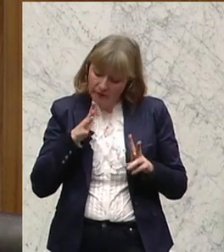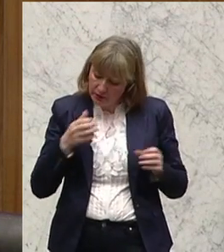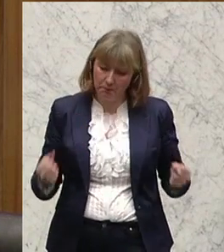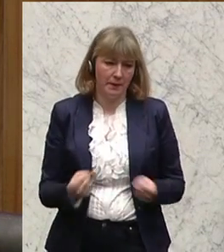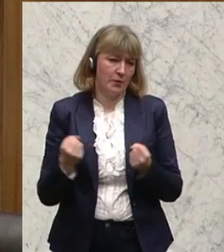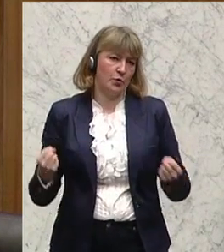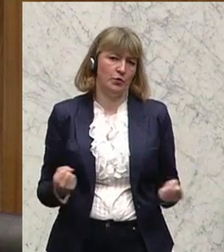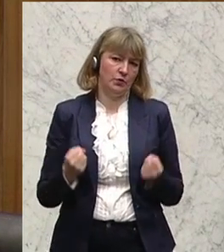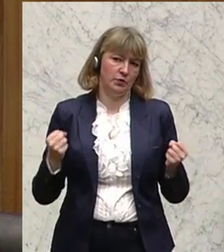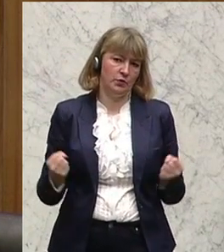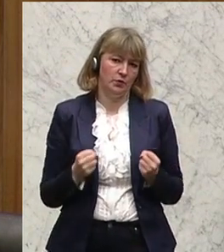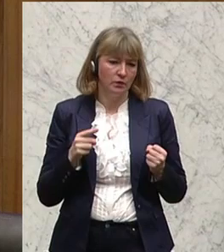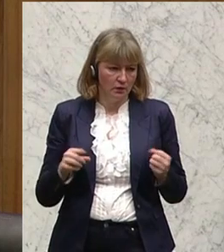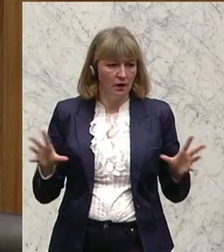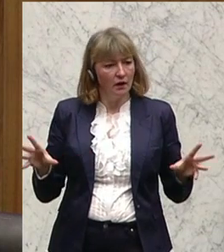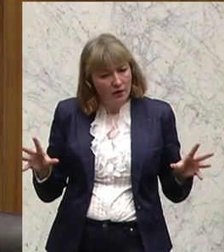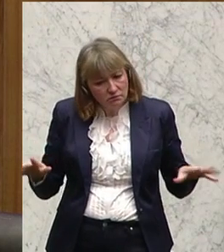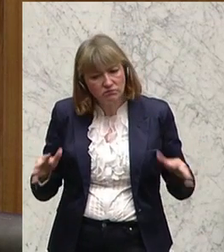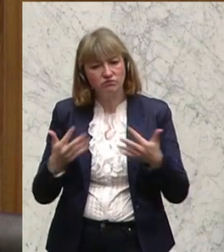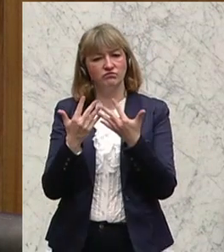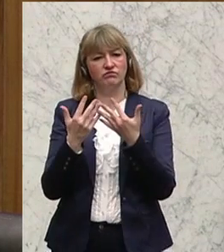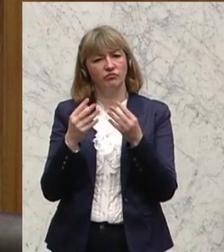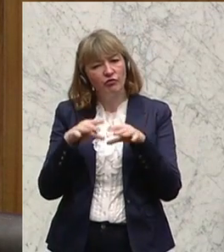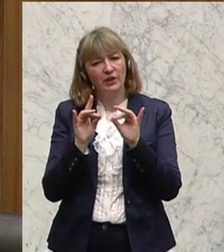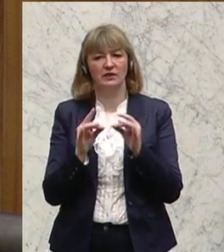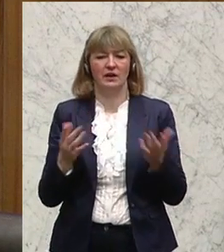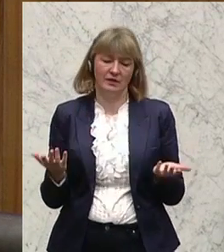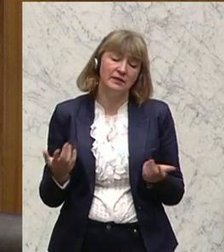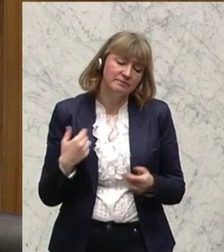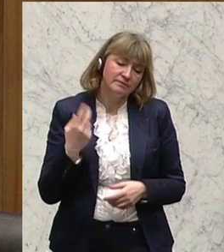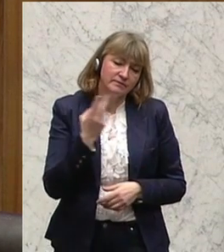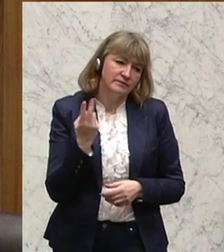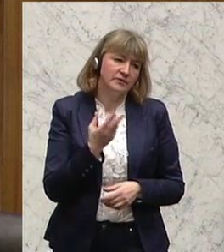werden, darum hier Konsens zu finden. Und ich verstehe auch diese